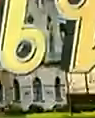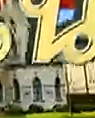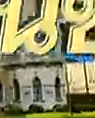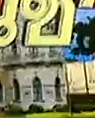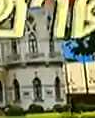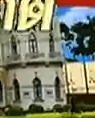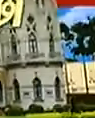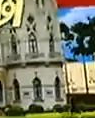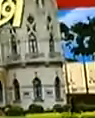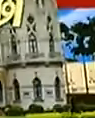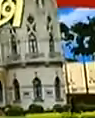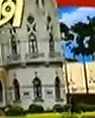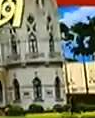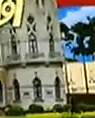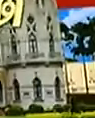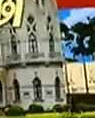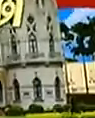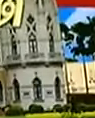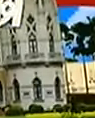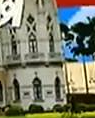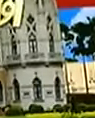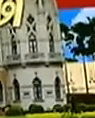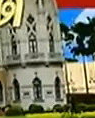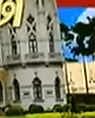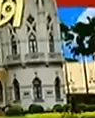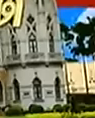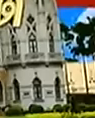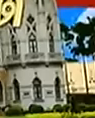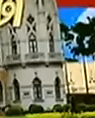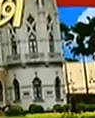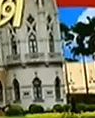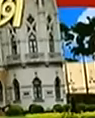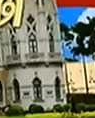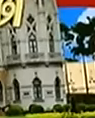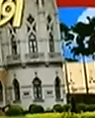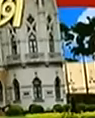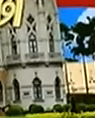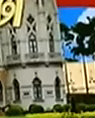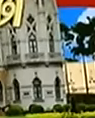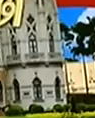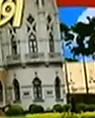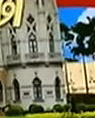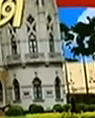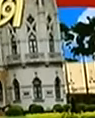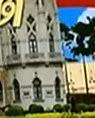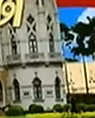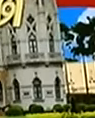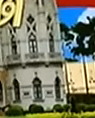ร้ายให้ผ่านพ้นไปแผ่นฟ้ามีวันสดใส